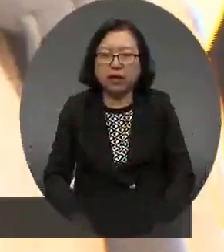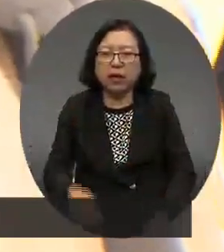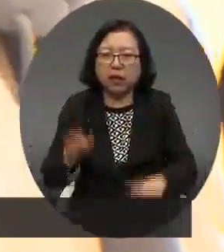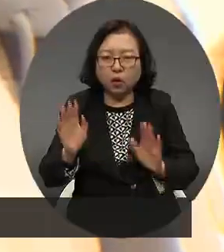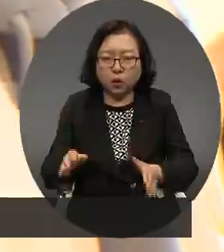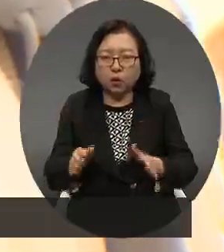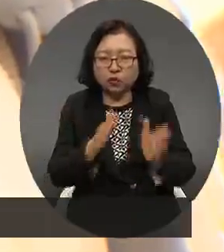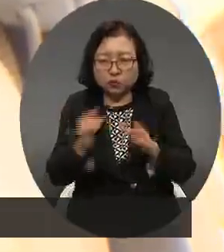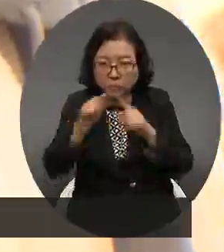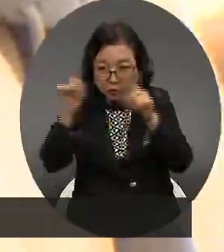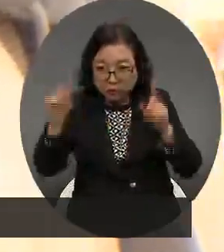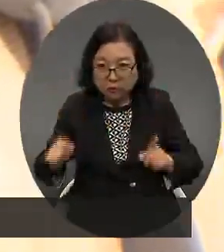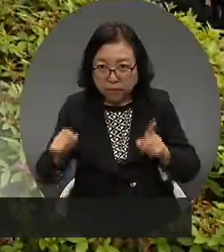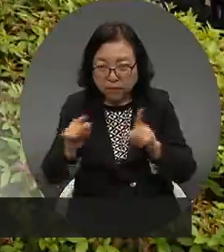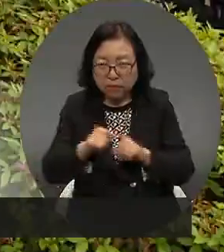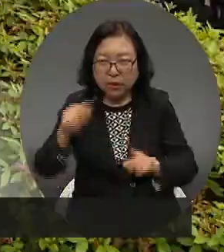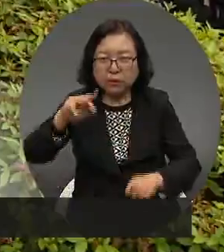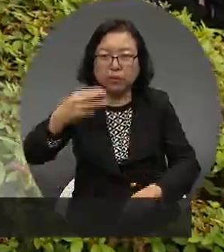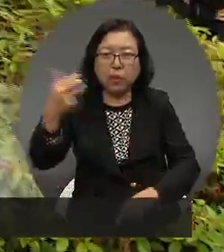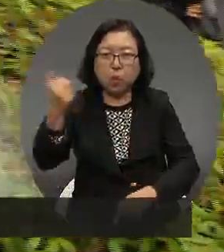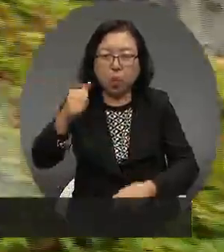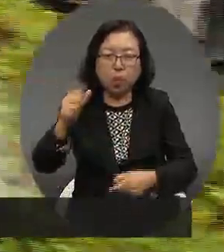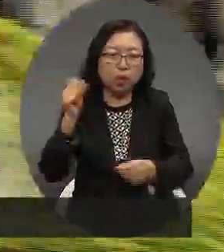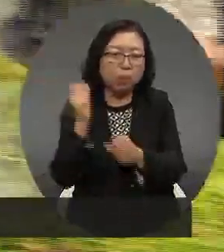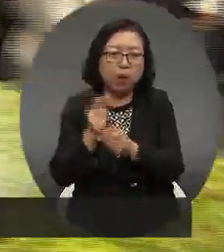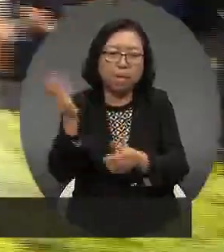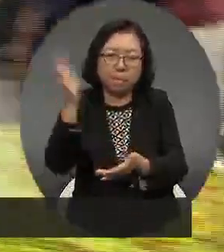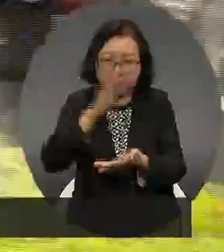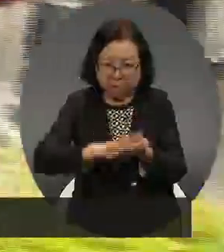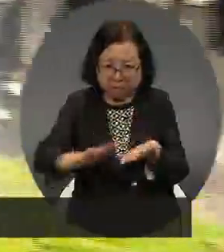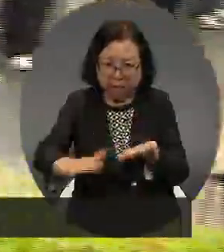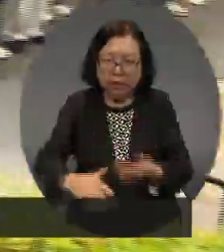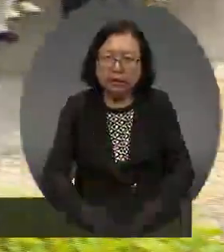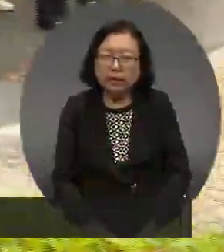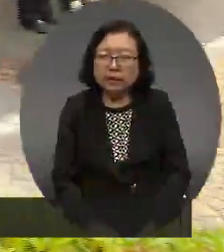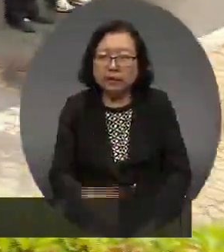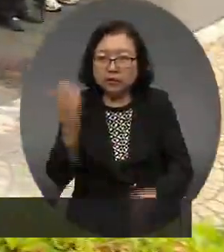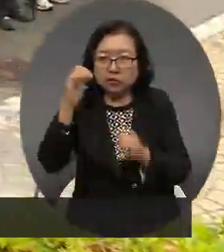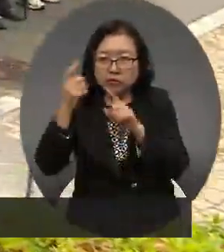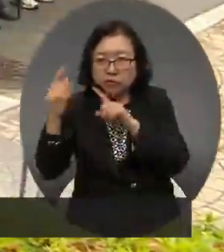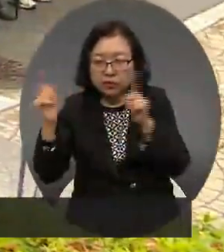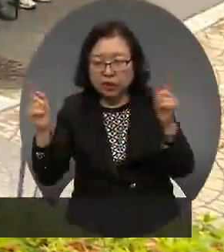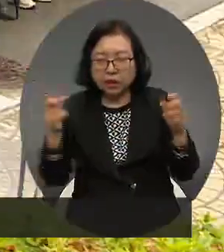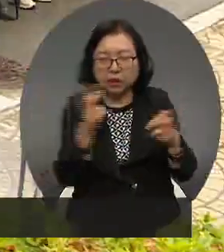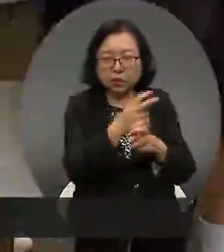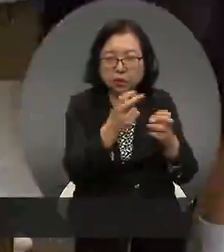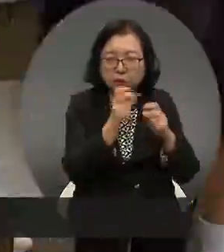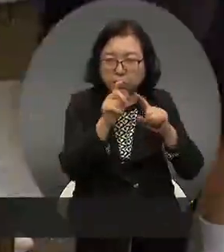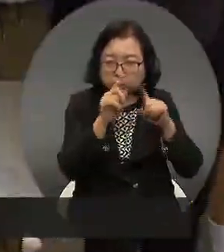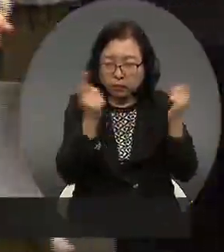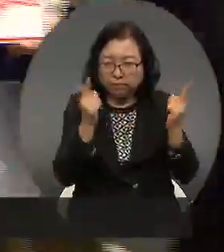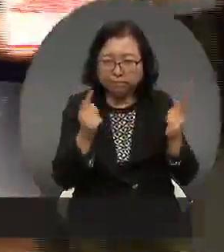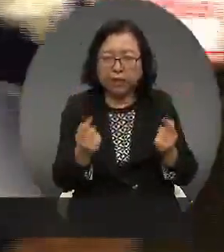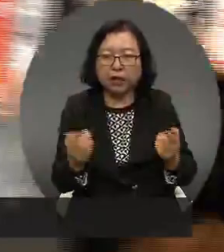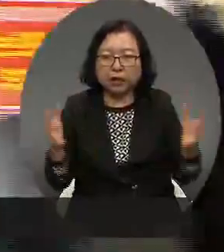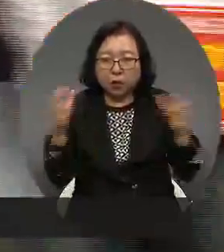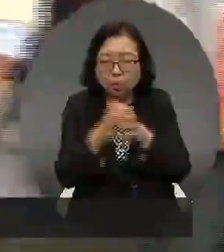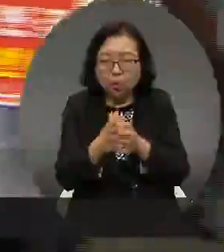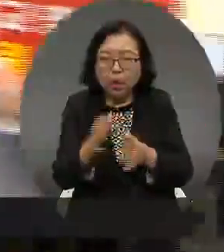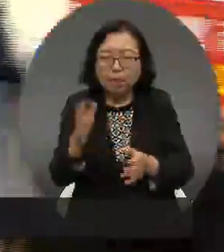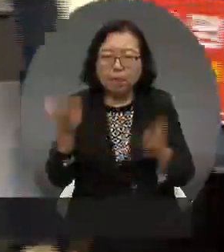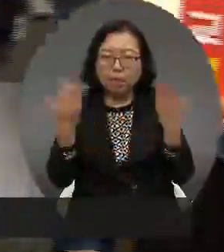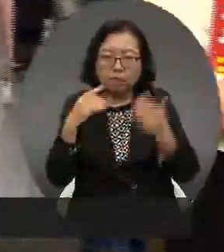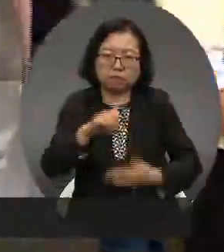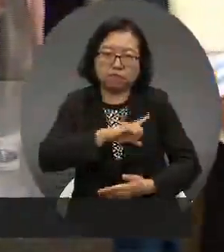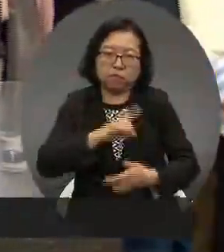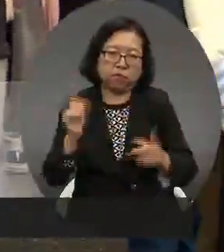준비한 손팻말 350여 개는 진즉에 동났습니다. 충북대와 한국교통대가 통합 교명을 추진하자 반발하기